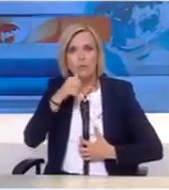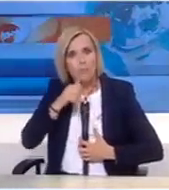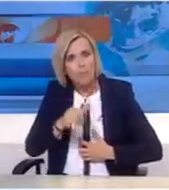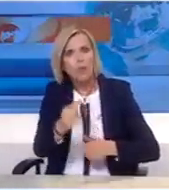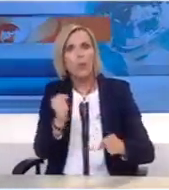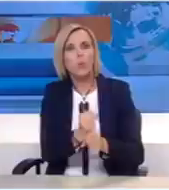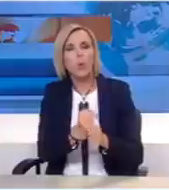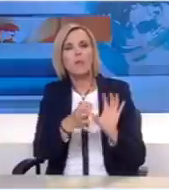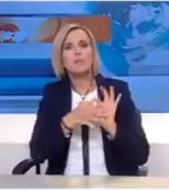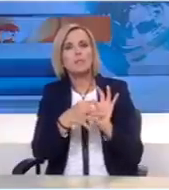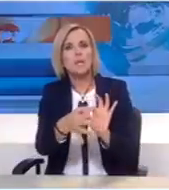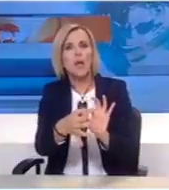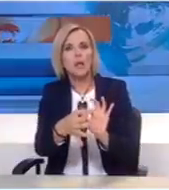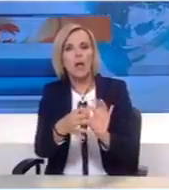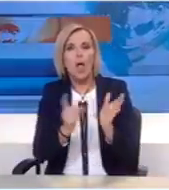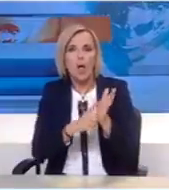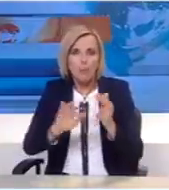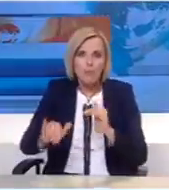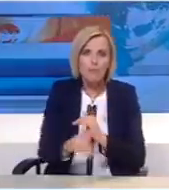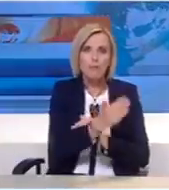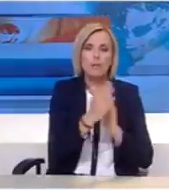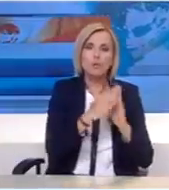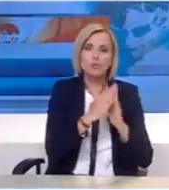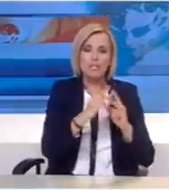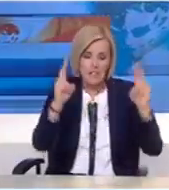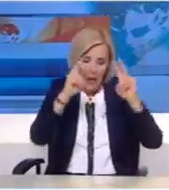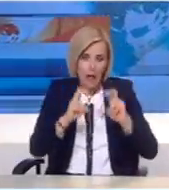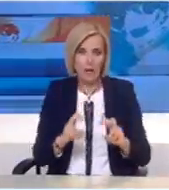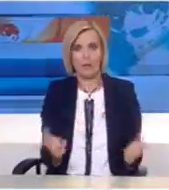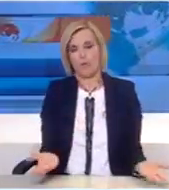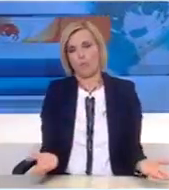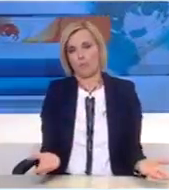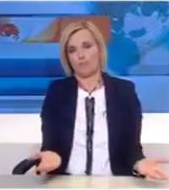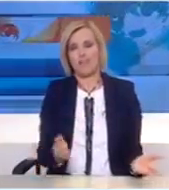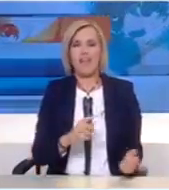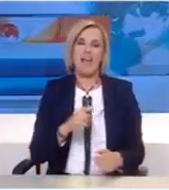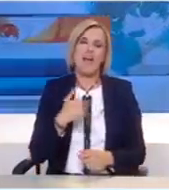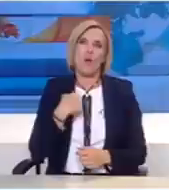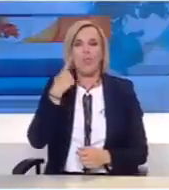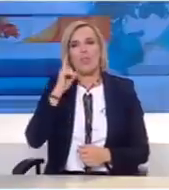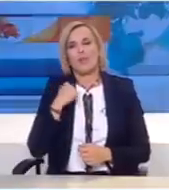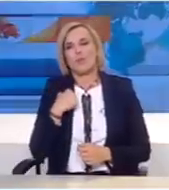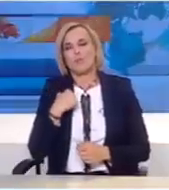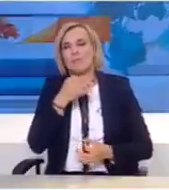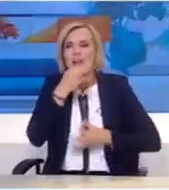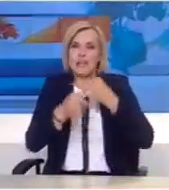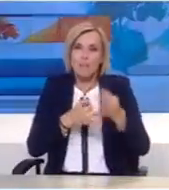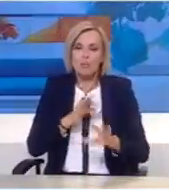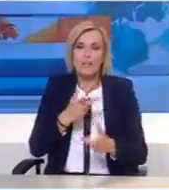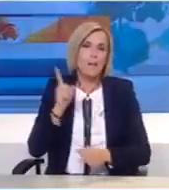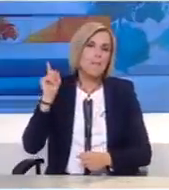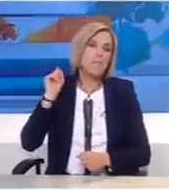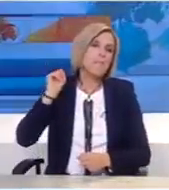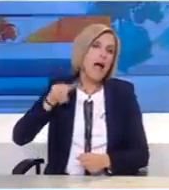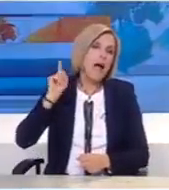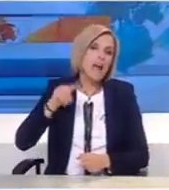ιό. Οι χώροι υγειονομικοί, δεν νομίζω ότι είναι σωστό να αναφερόμαστε ιδιαίτερα σε χώρους όπου παραβιάζεται το πρωτόκολλο και